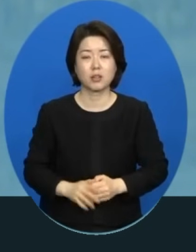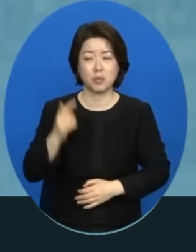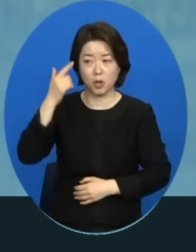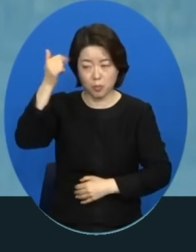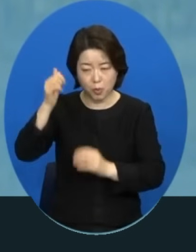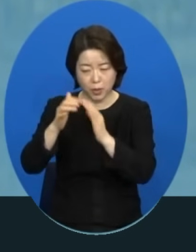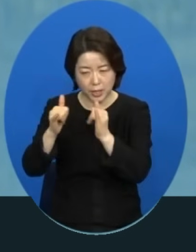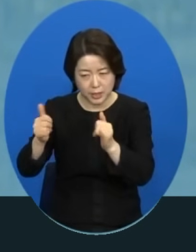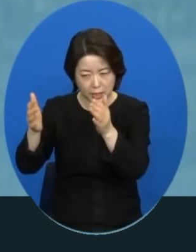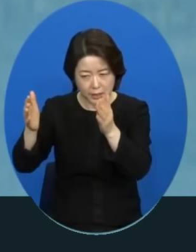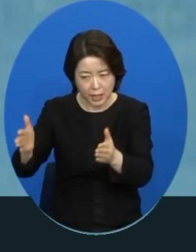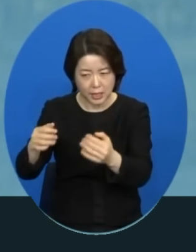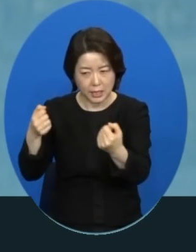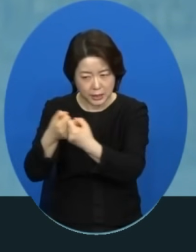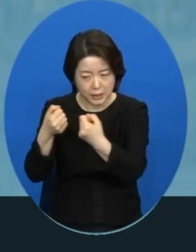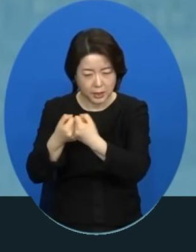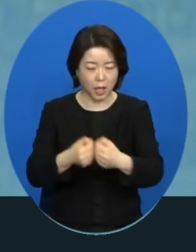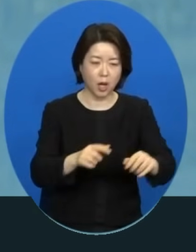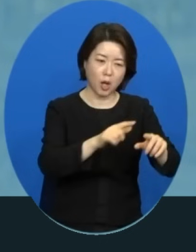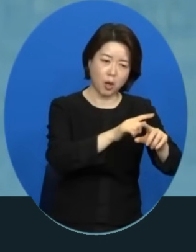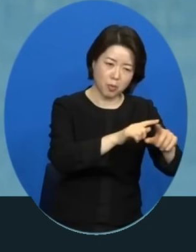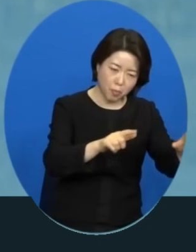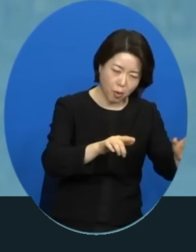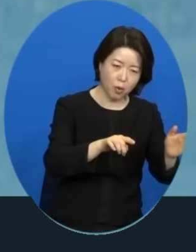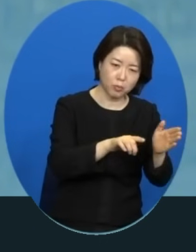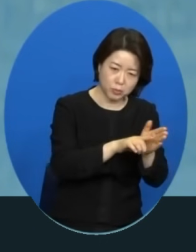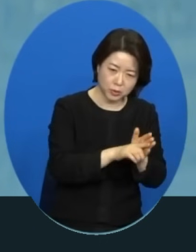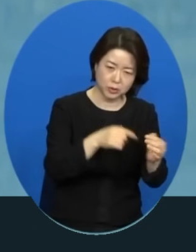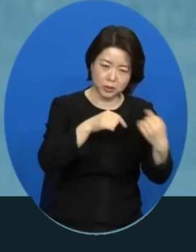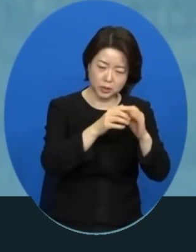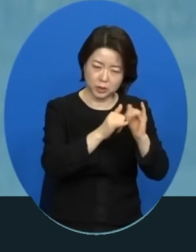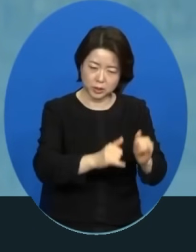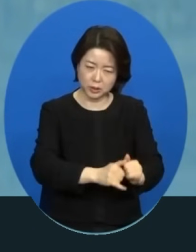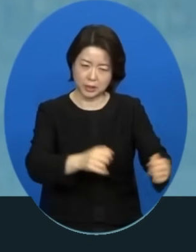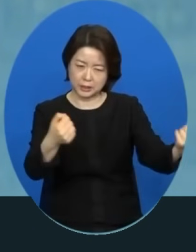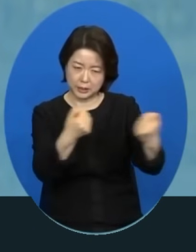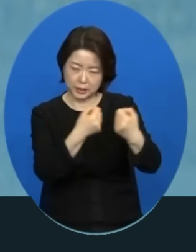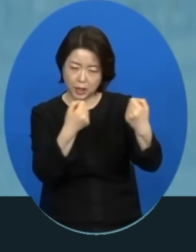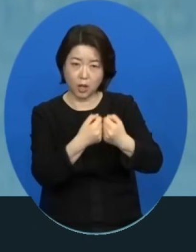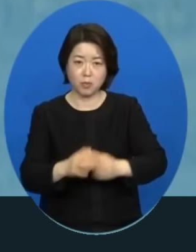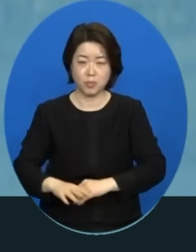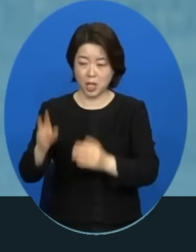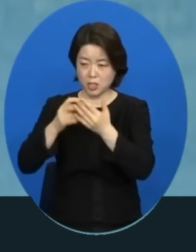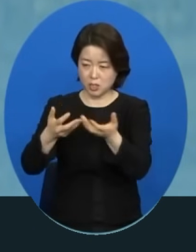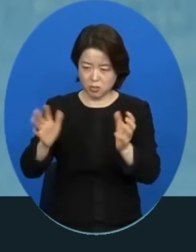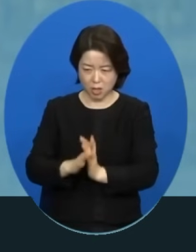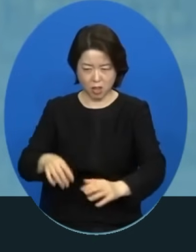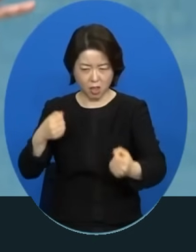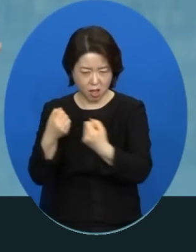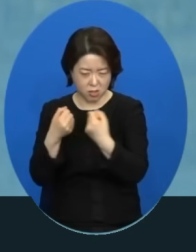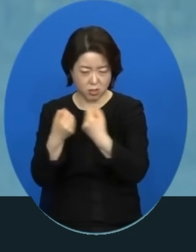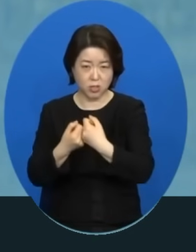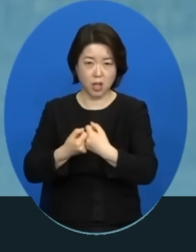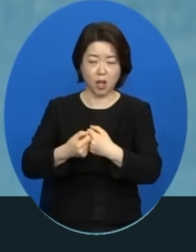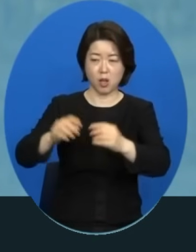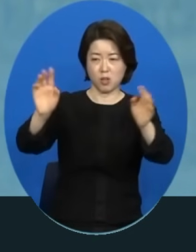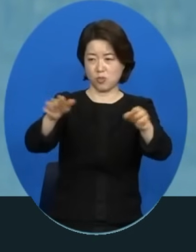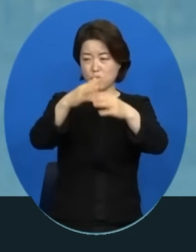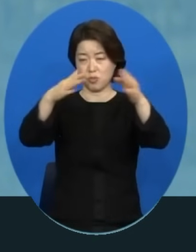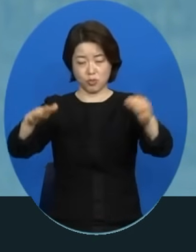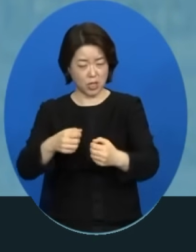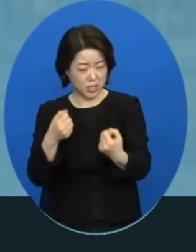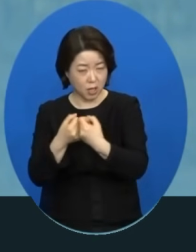간의 싸움과 평신도 리더십 간의 싸움과 뭐 성가대 안에서도 막 싸움과 지휘자와의 싸움과